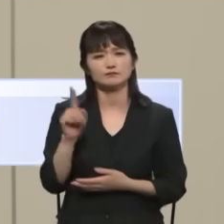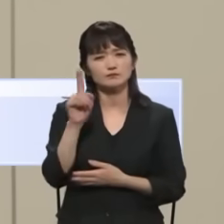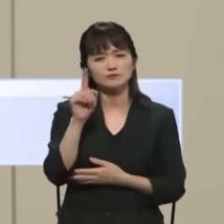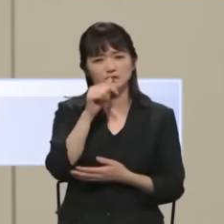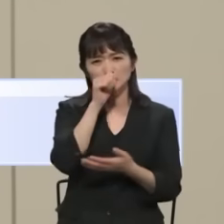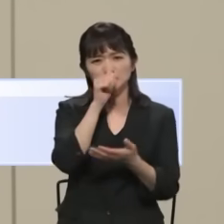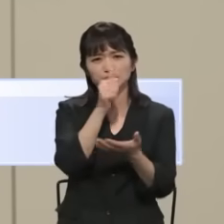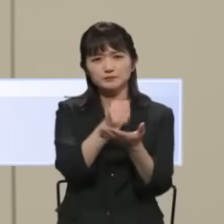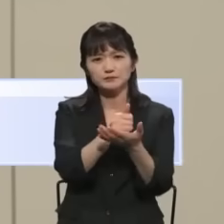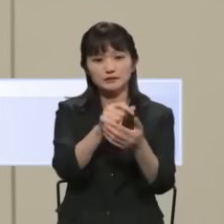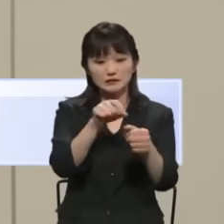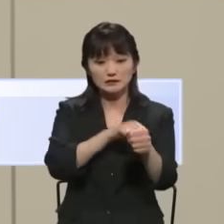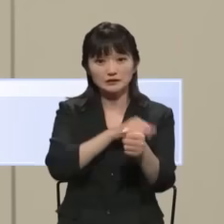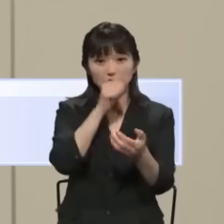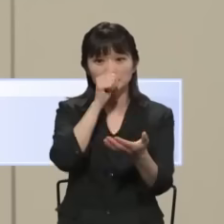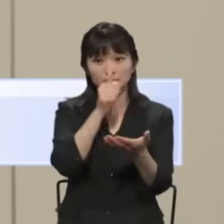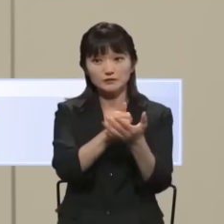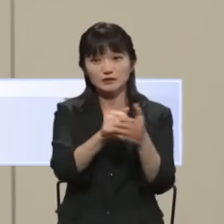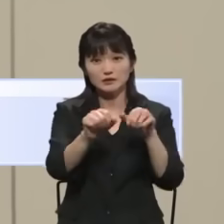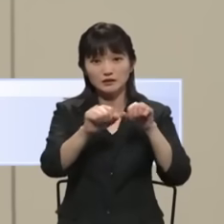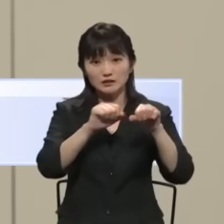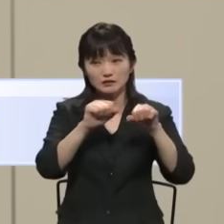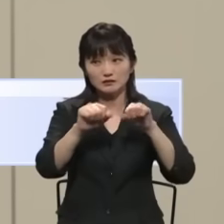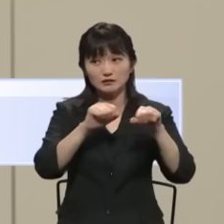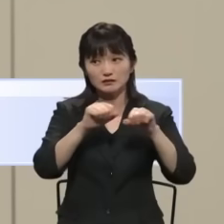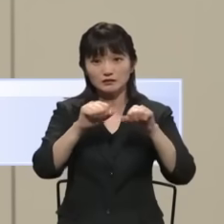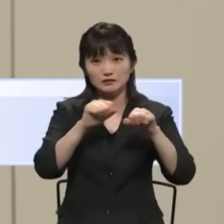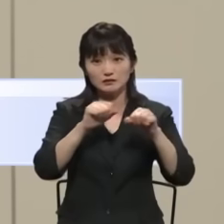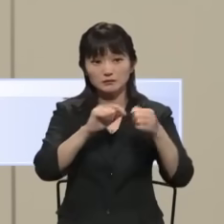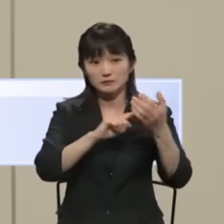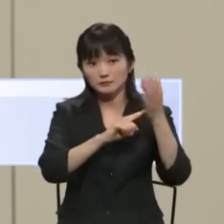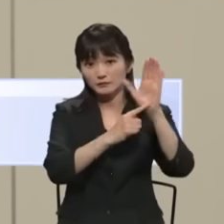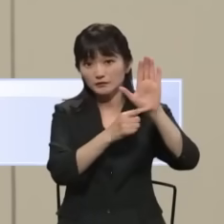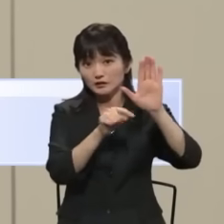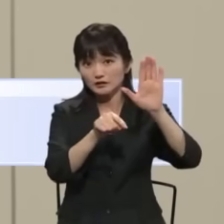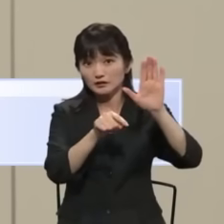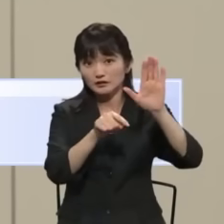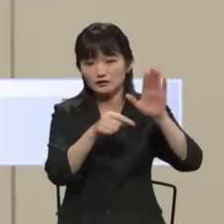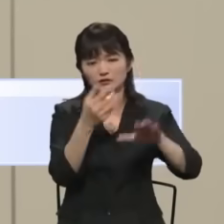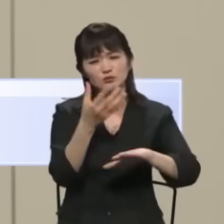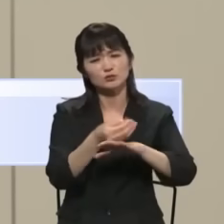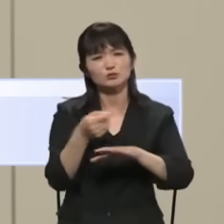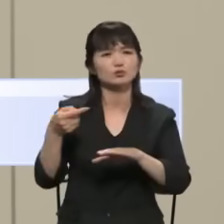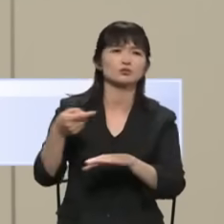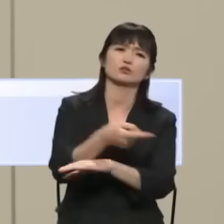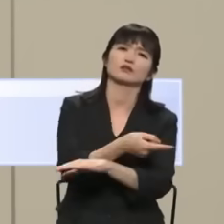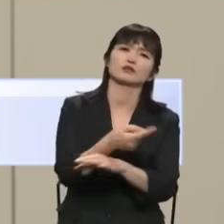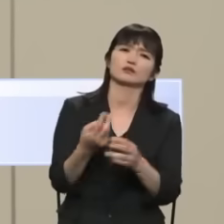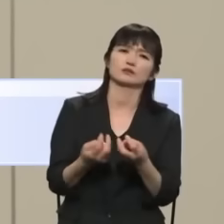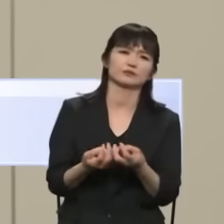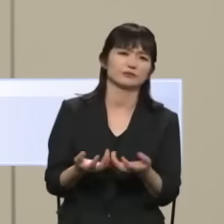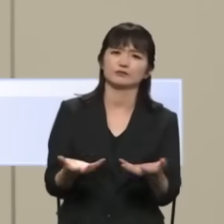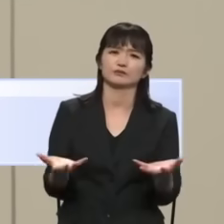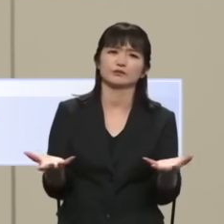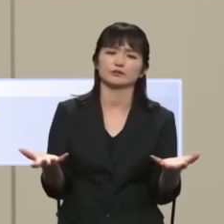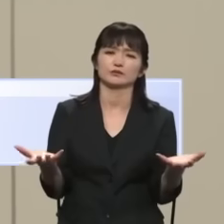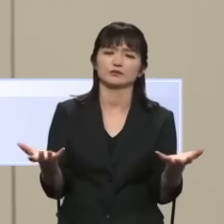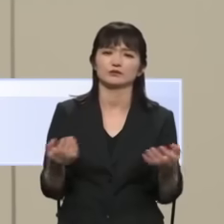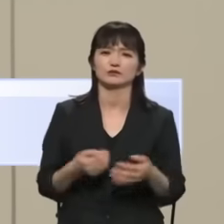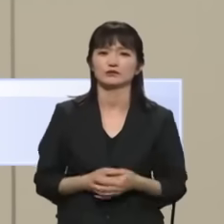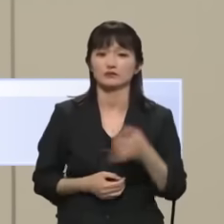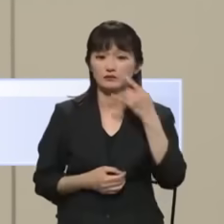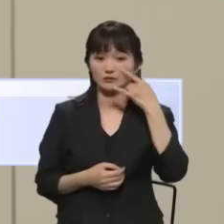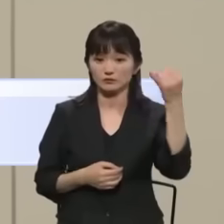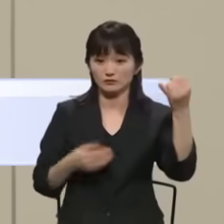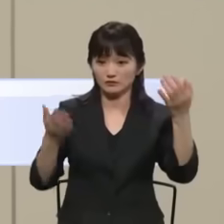어떤 범죄 특정한 범죄행위를 밝히는데 있어서 녹음 외에 다른 수단이 없었을 때가 있을 수 있어요 왜냐면